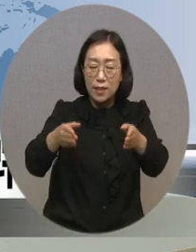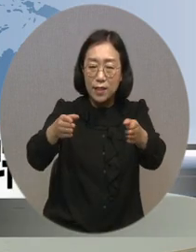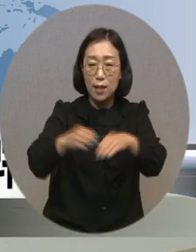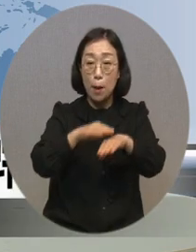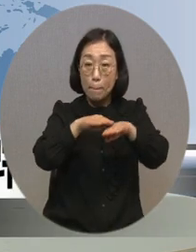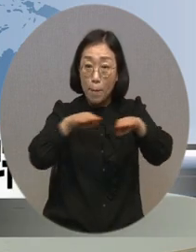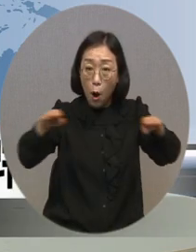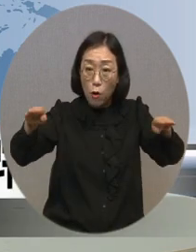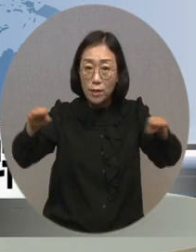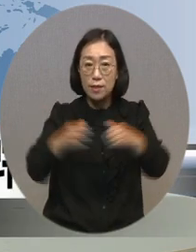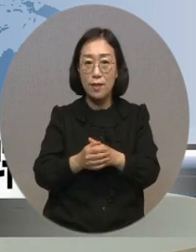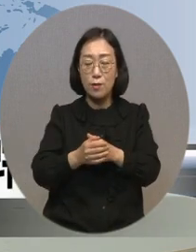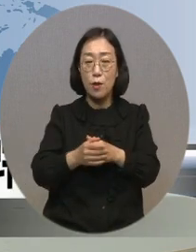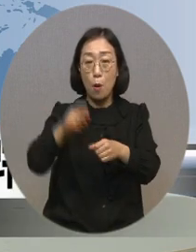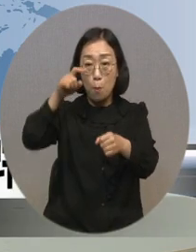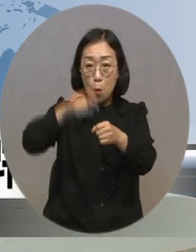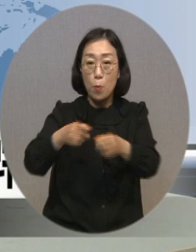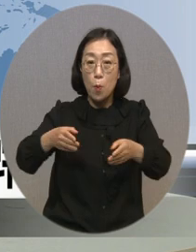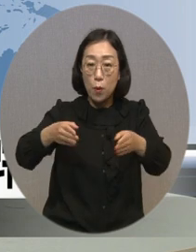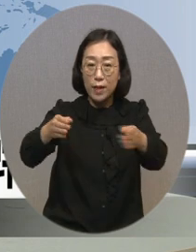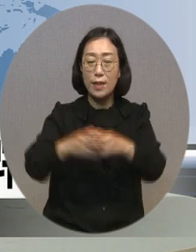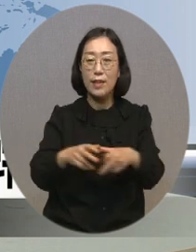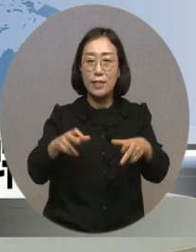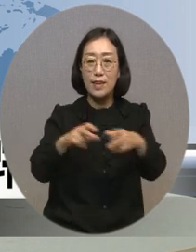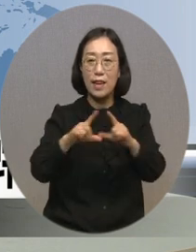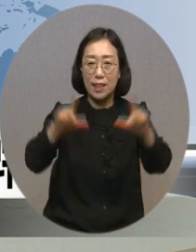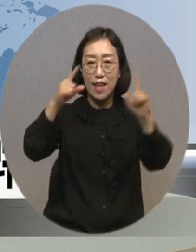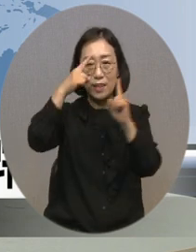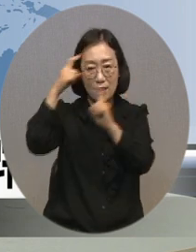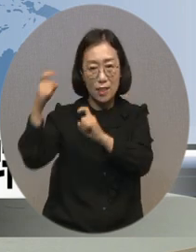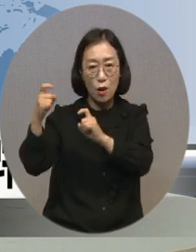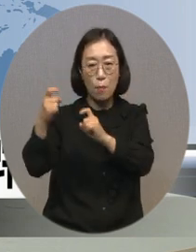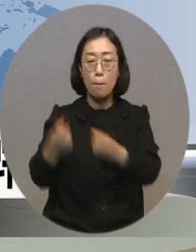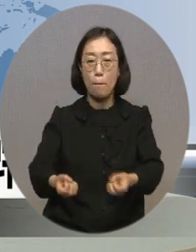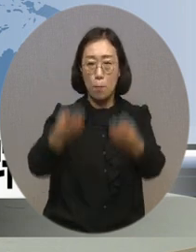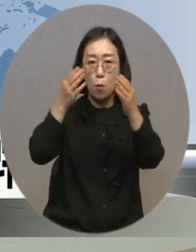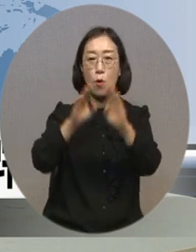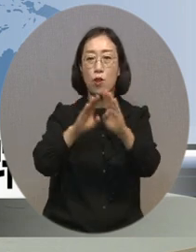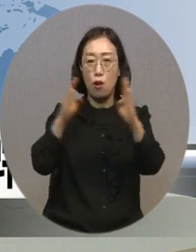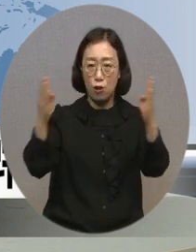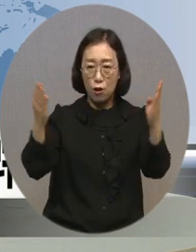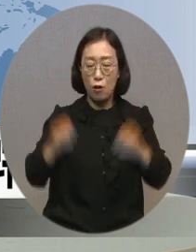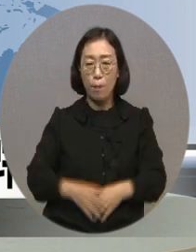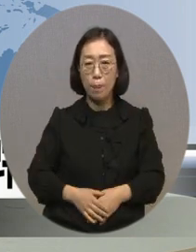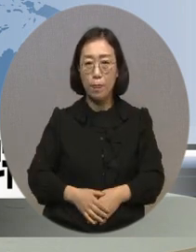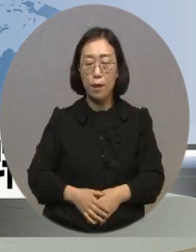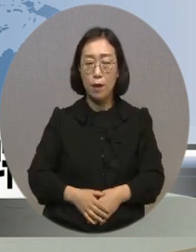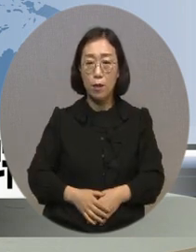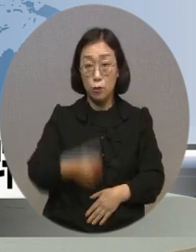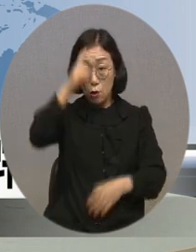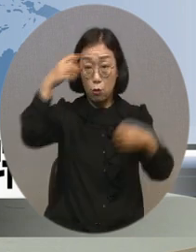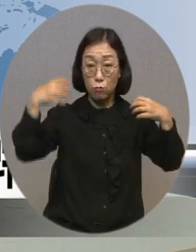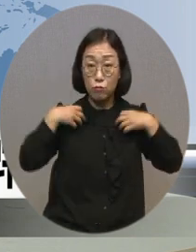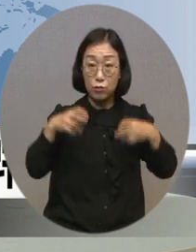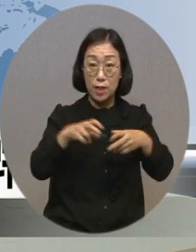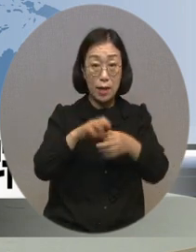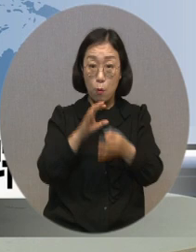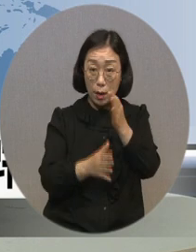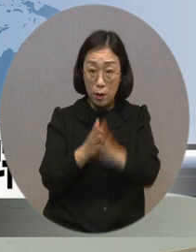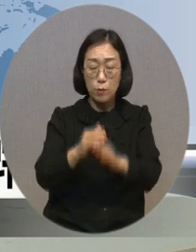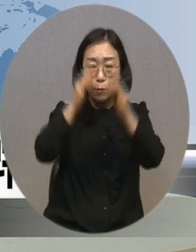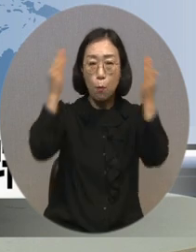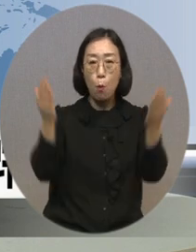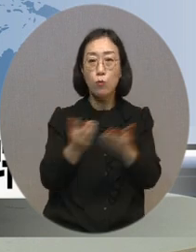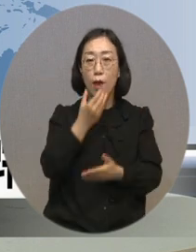비워로 제44회 장애인의 날 기념식이 열렸습니다. 정부는 장애 유무와 관계없이 모두가